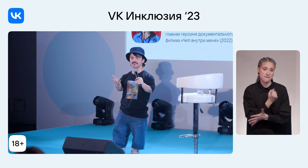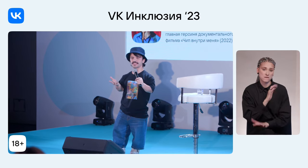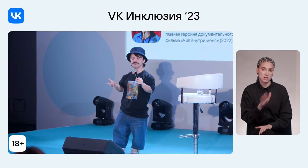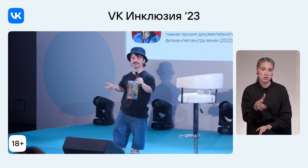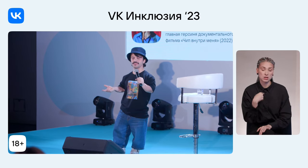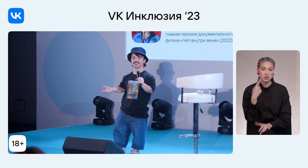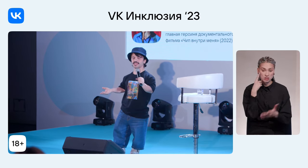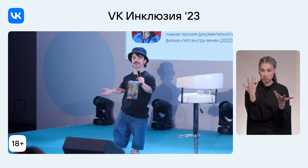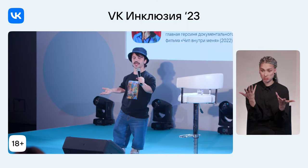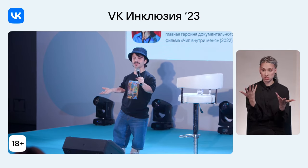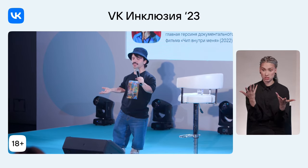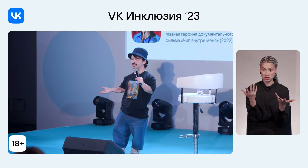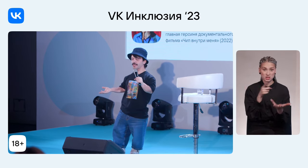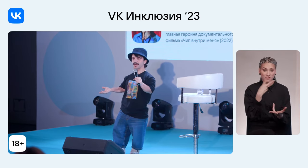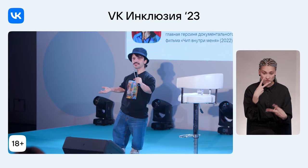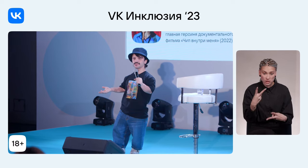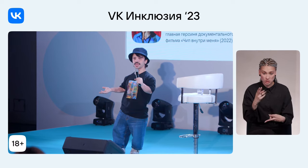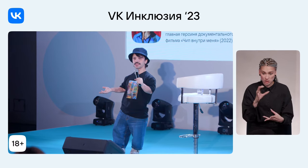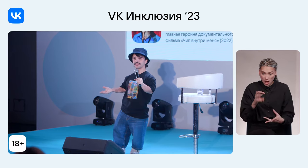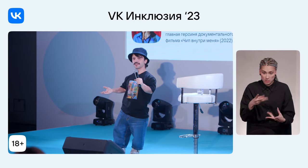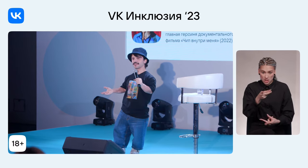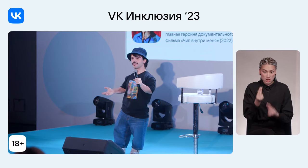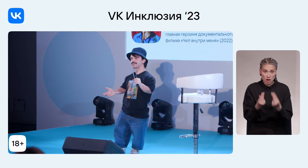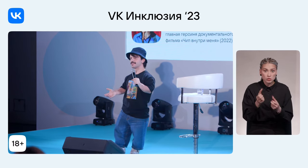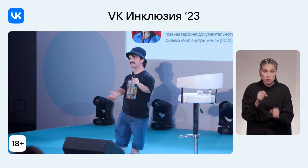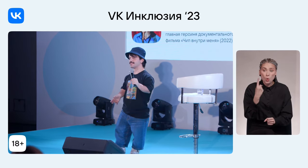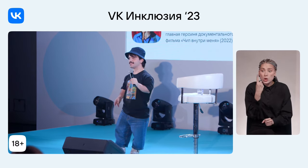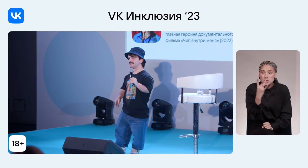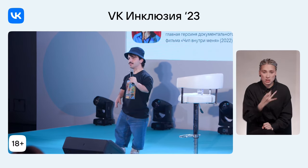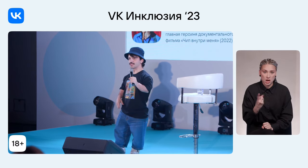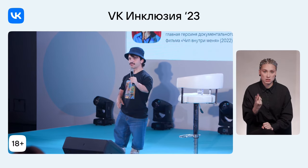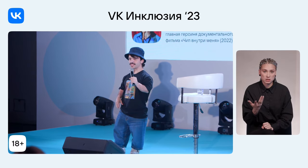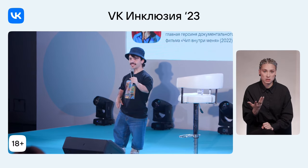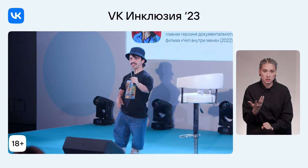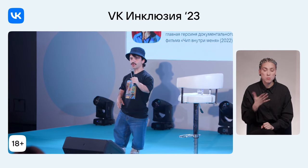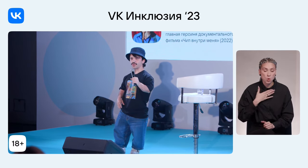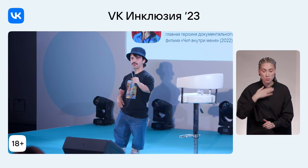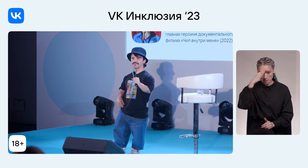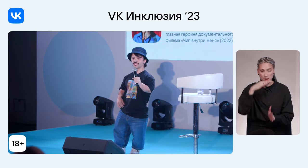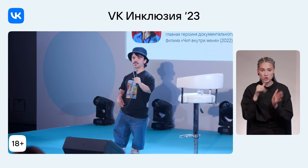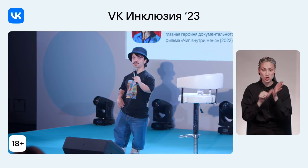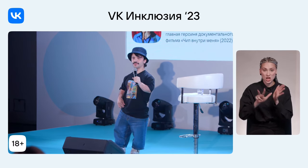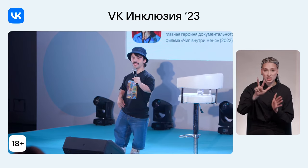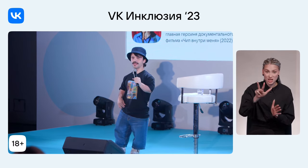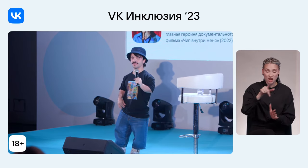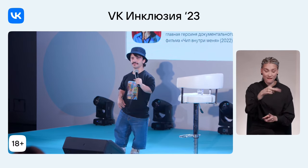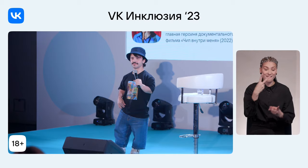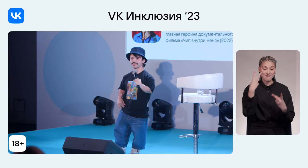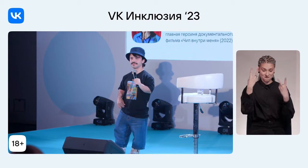Задумался: батя, ты вообще видишь, с кем играешь, хотя бы раз, но нет. Моему отцу 63 года, и он выглядит лучше, чем